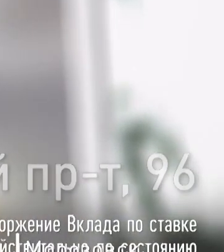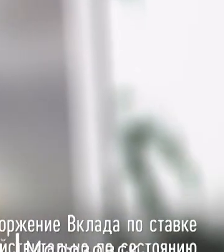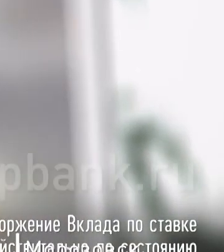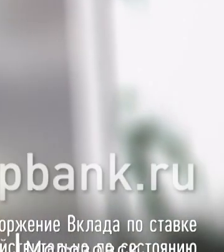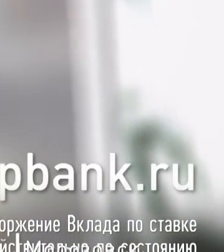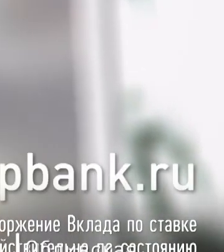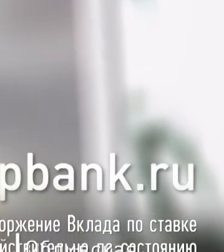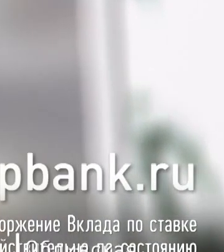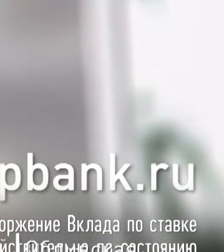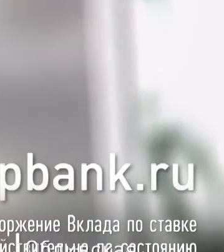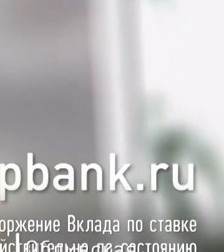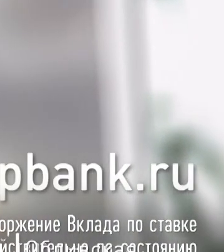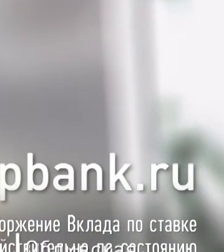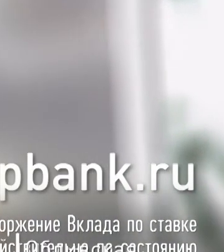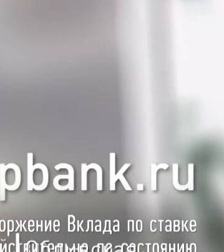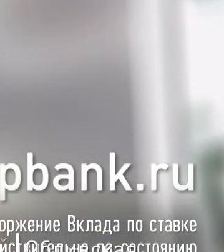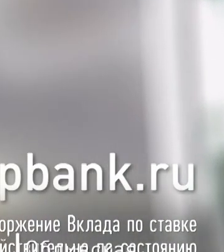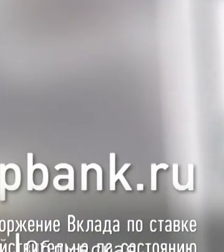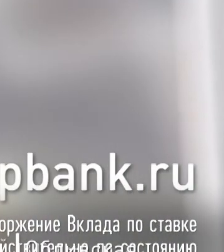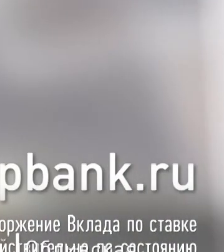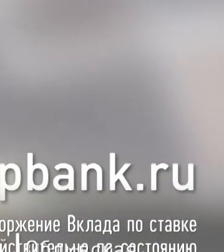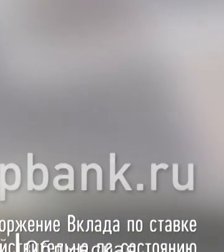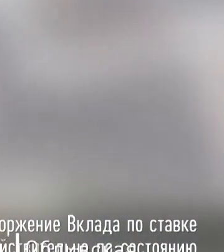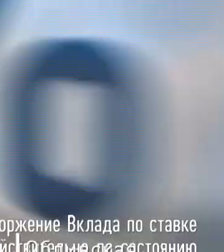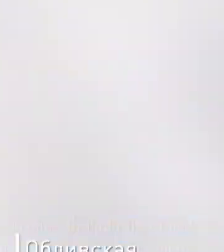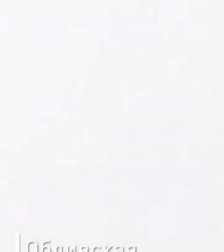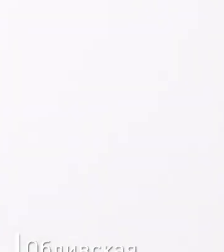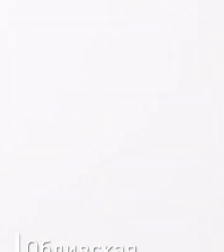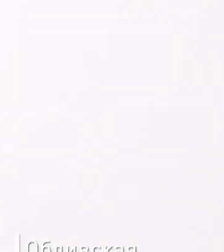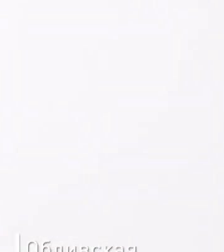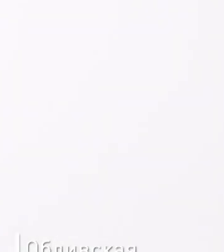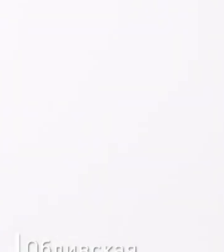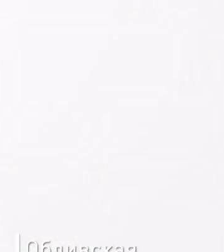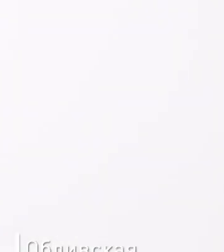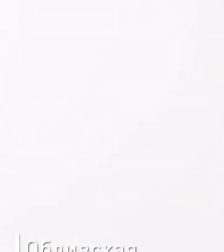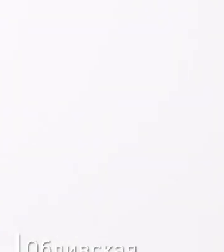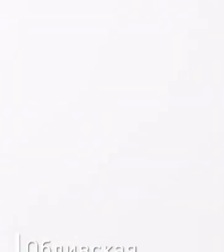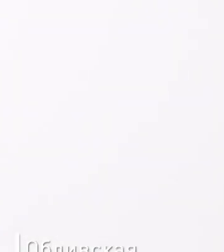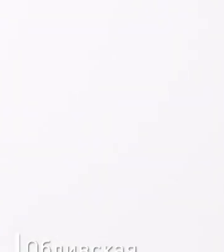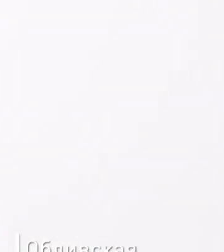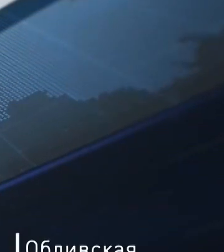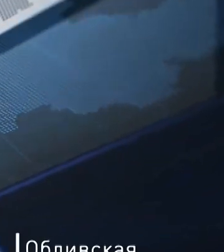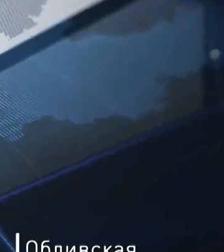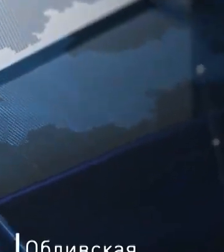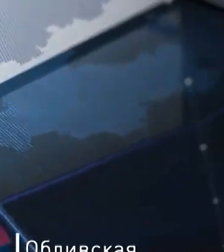вклад на выгодных условиях для себя и своих близких. СМП Банк. Вместе с вами.